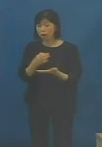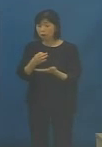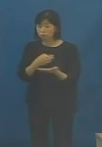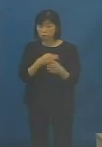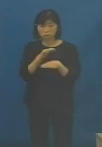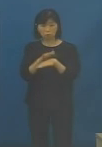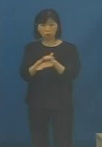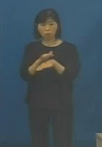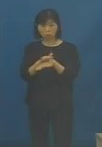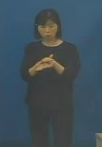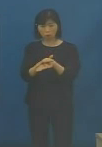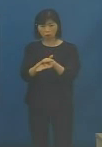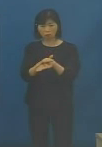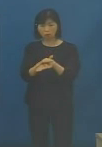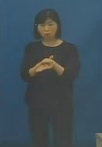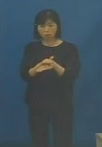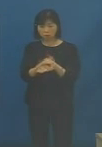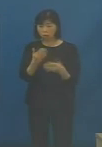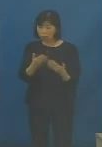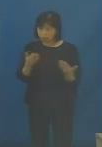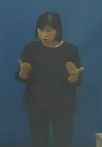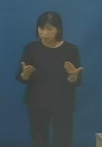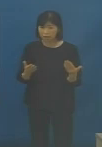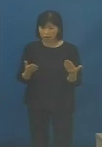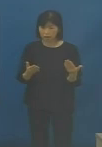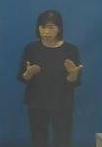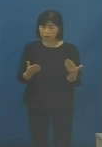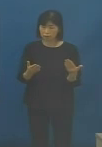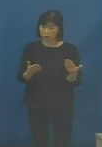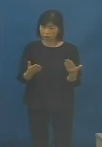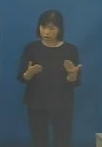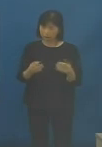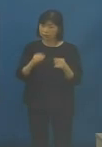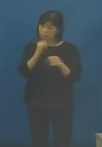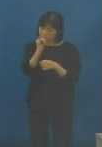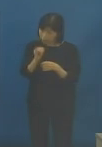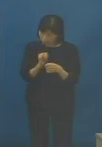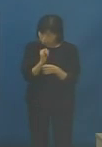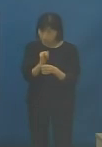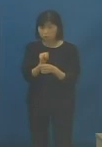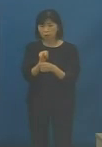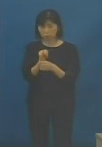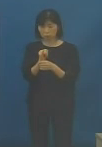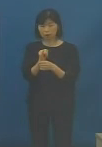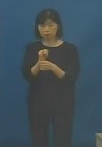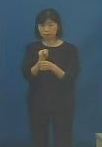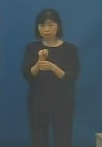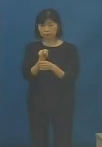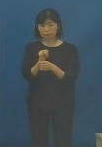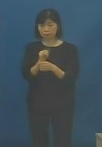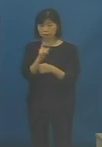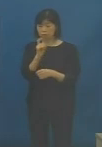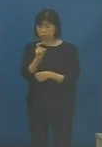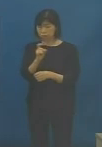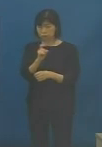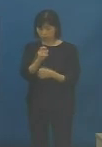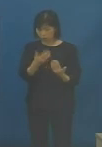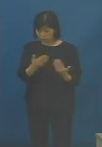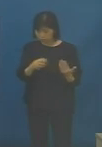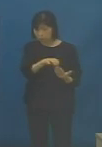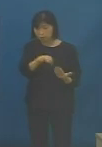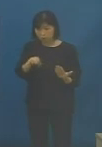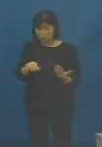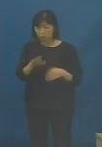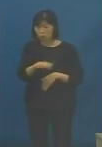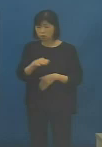として実店舗お店であろうがあるいはネット店舗であろうがこれを子どもに売ってはいけませんよというところまでし